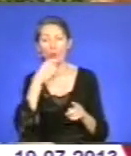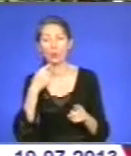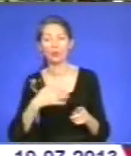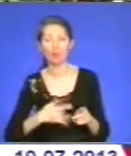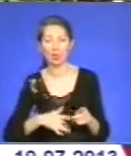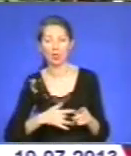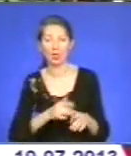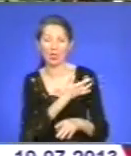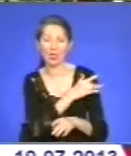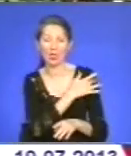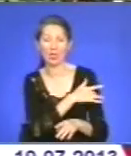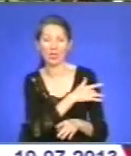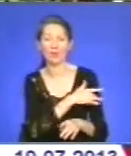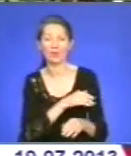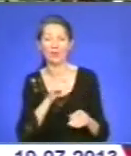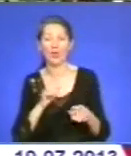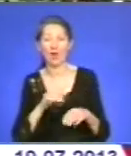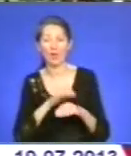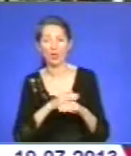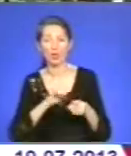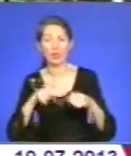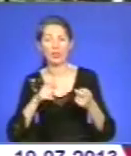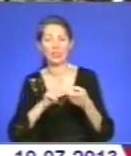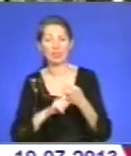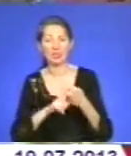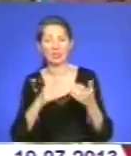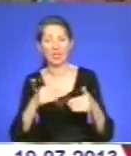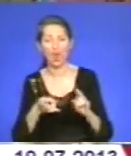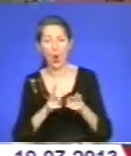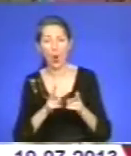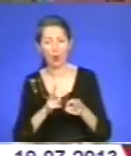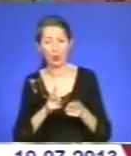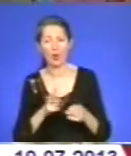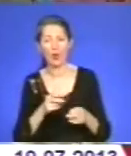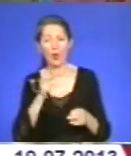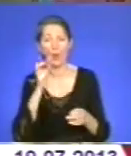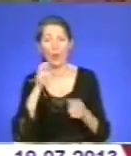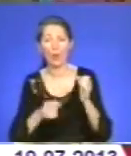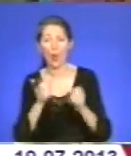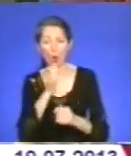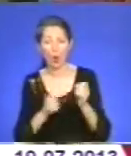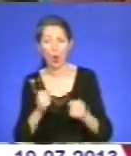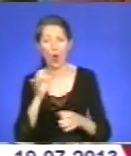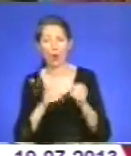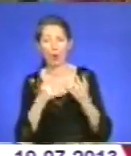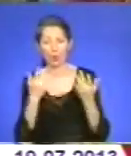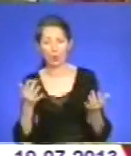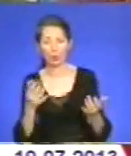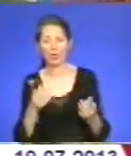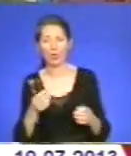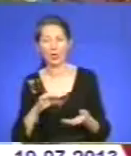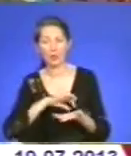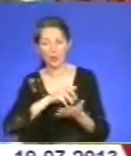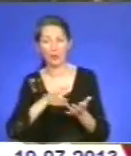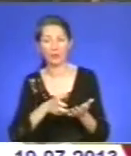гігієни. Факторами передачі інфекції найчастіше стають готові страви, молоко і молочні продукти, кондитерські вироби.